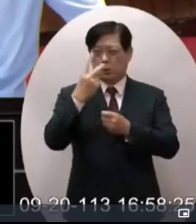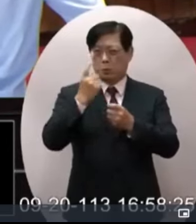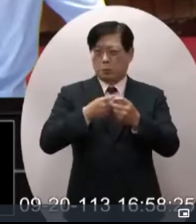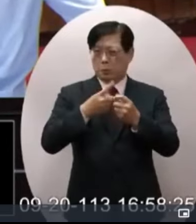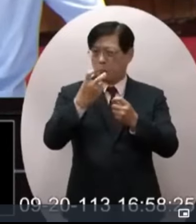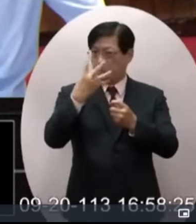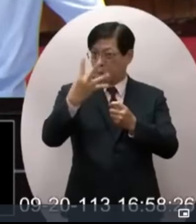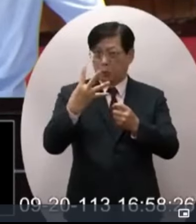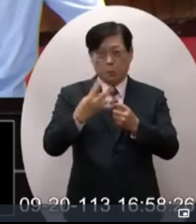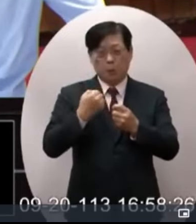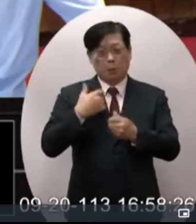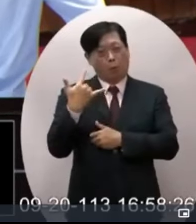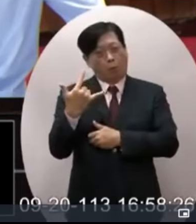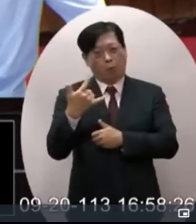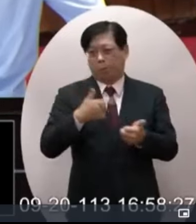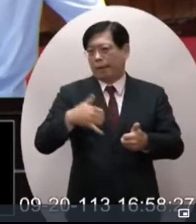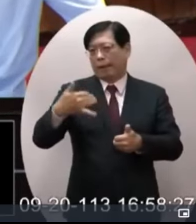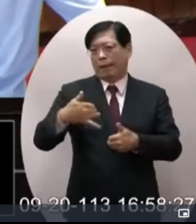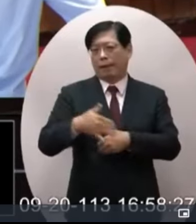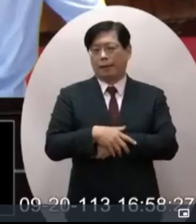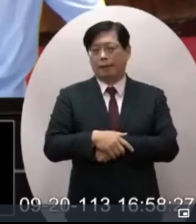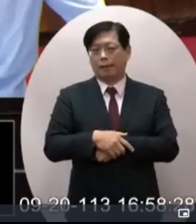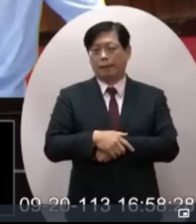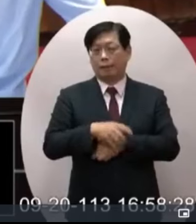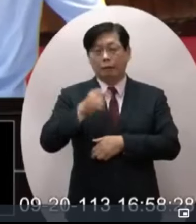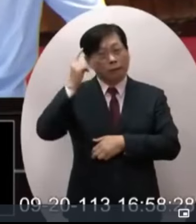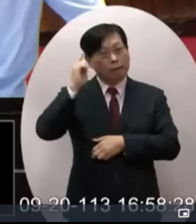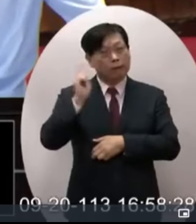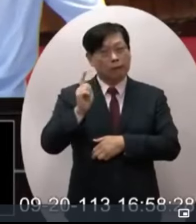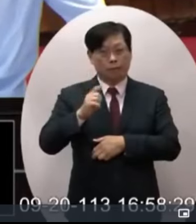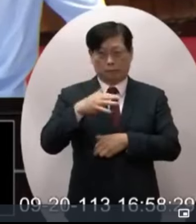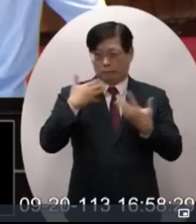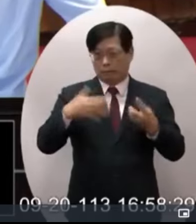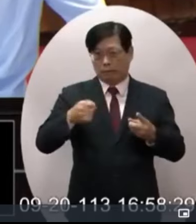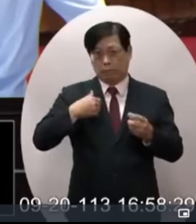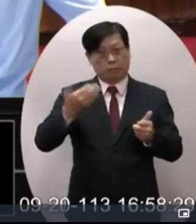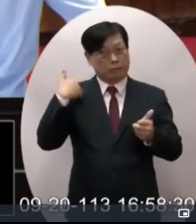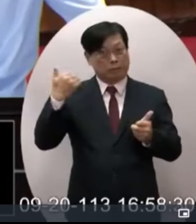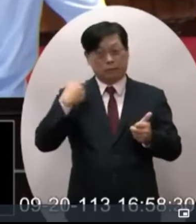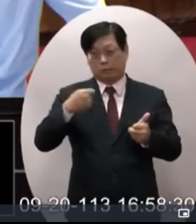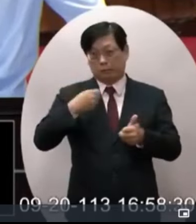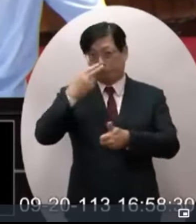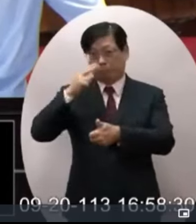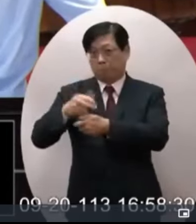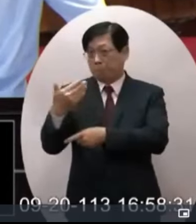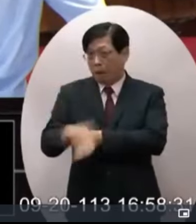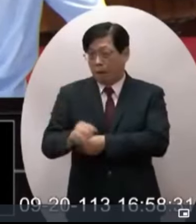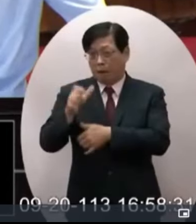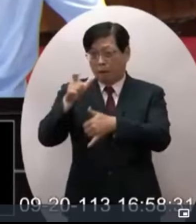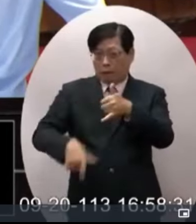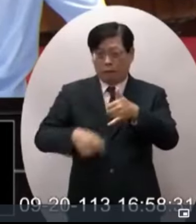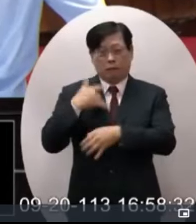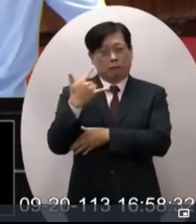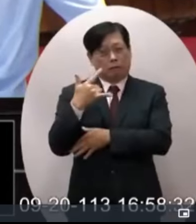24年都没有执行死刑，也就是这些受害家属等待了将近